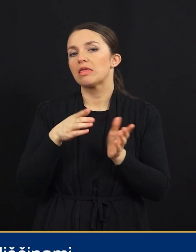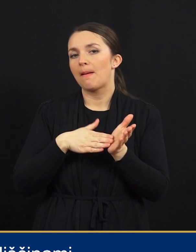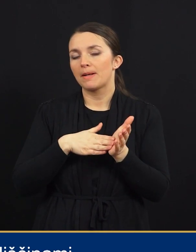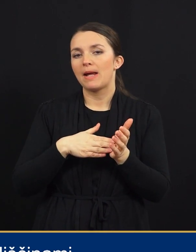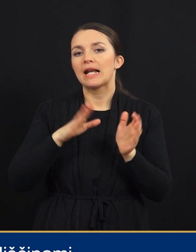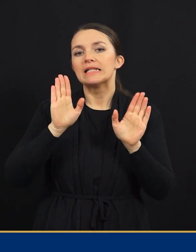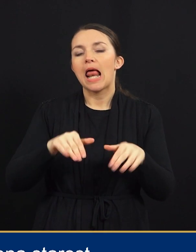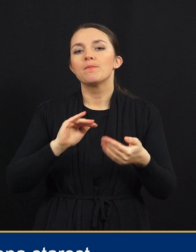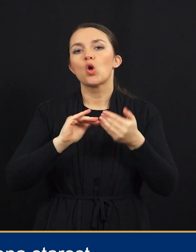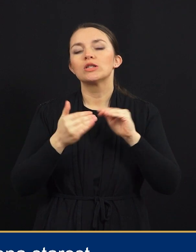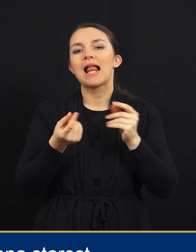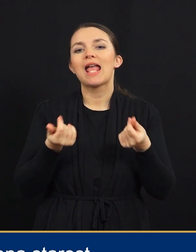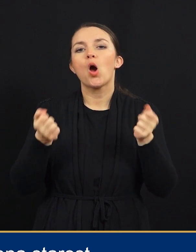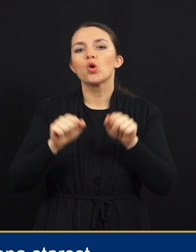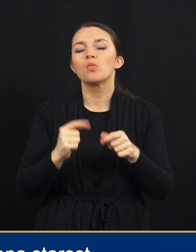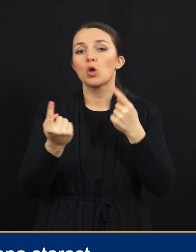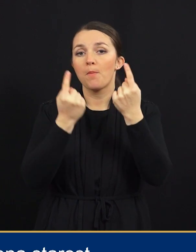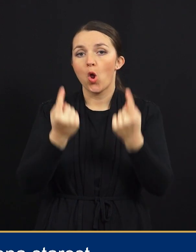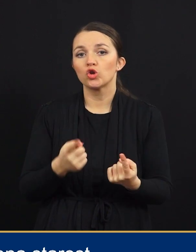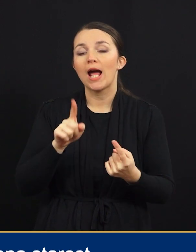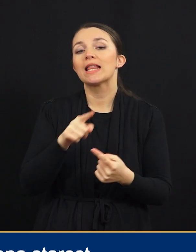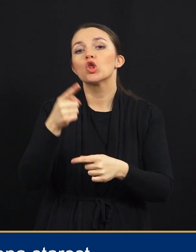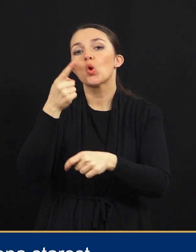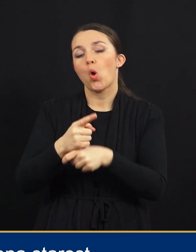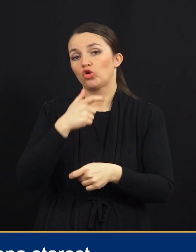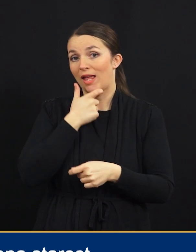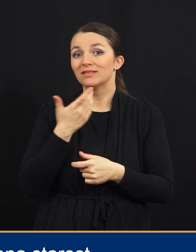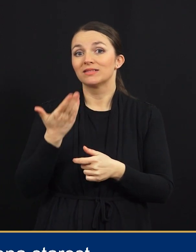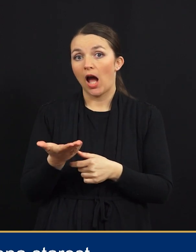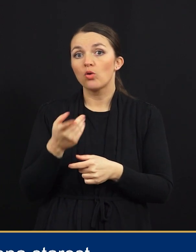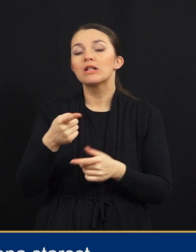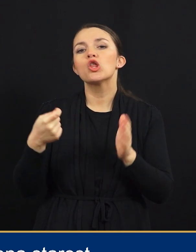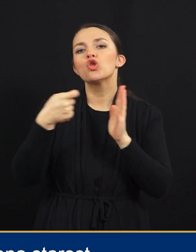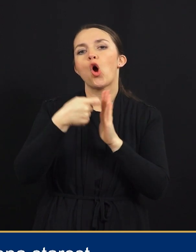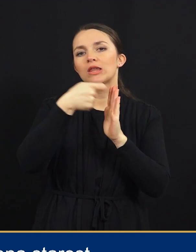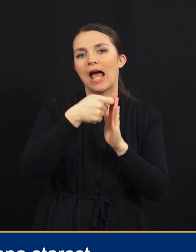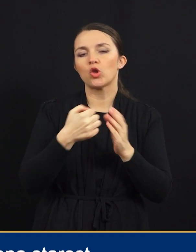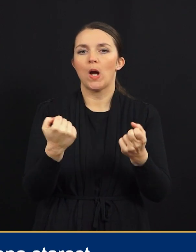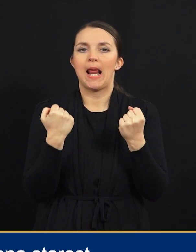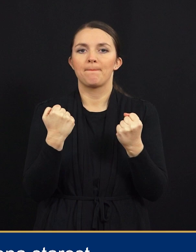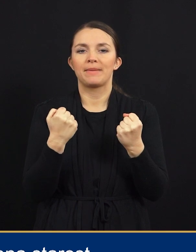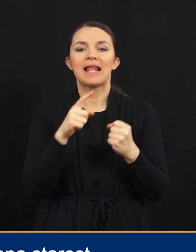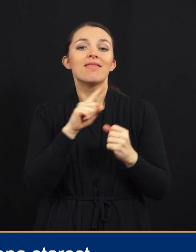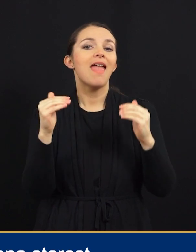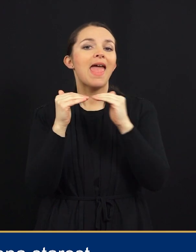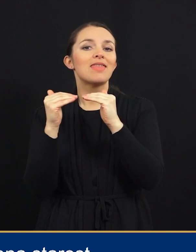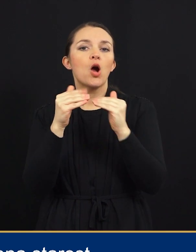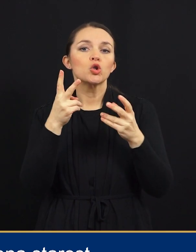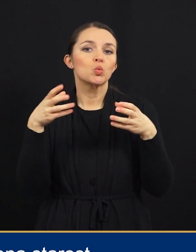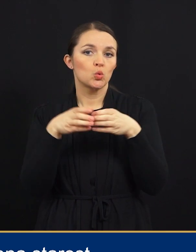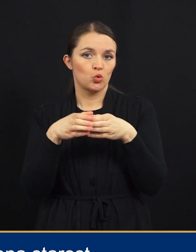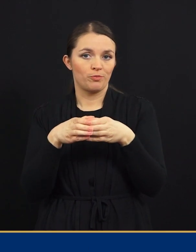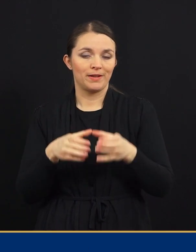primer slab socialno-ekonomski položaj in določena starost, ki dodatno krepita neenakosti v